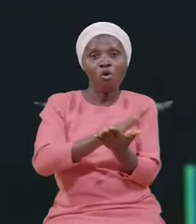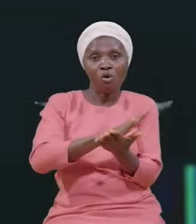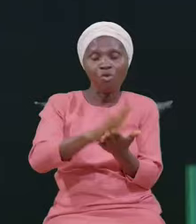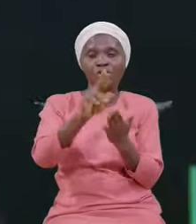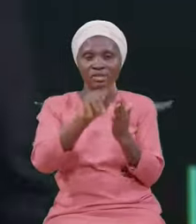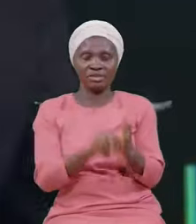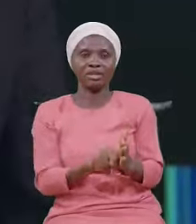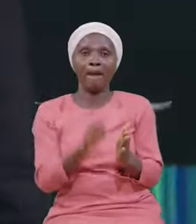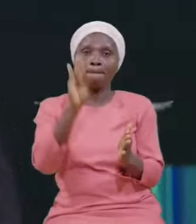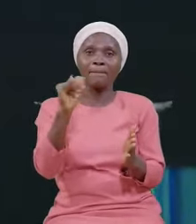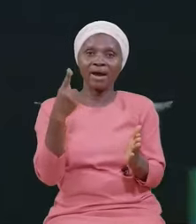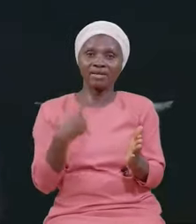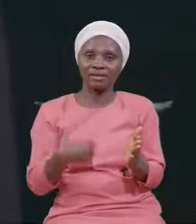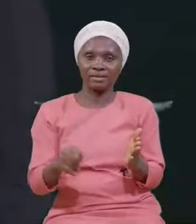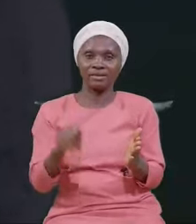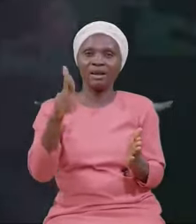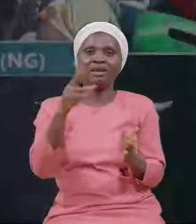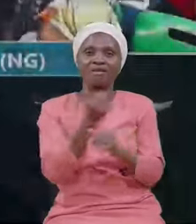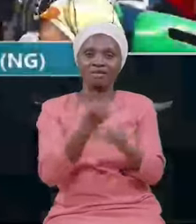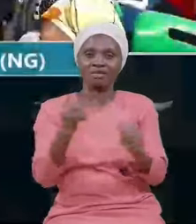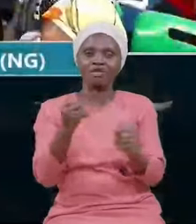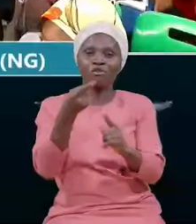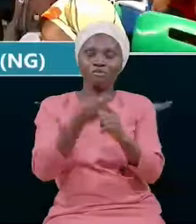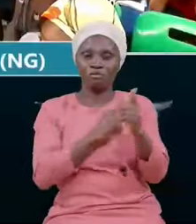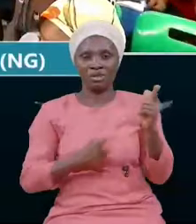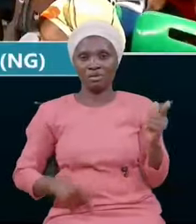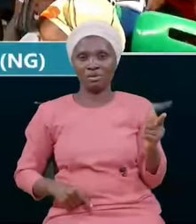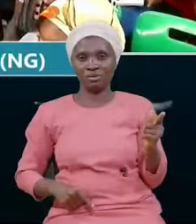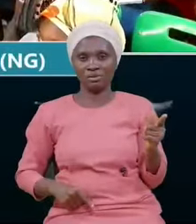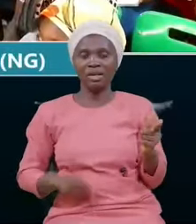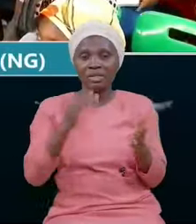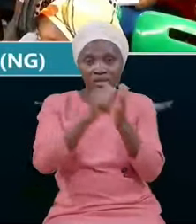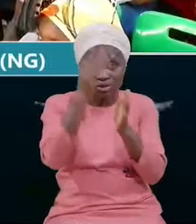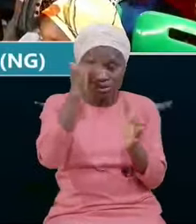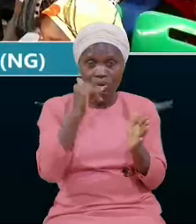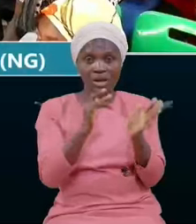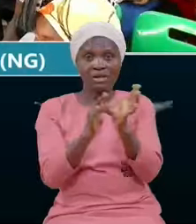la rédemption. C'est pourquoi Dieu dit, recherchez la paix avec tous.